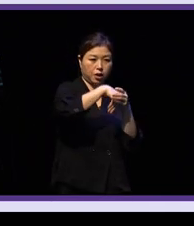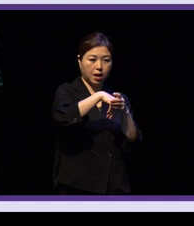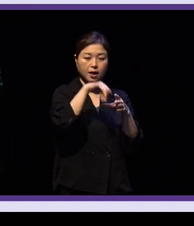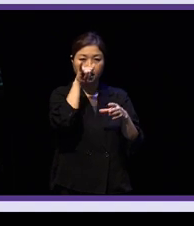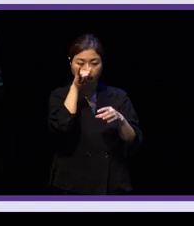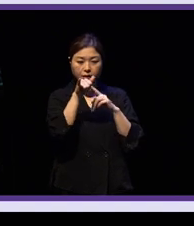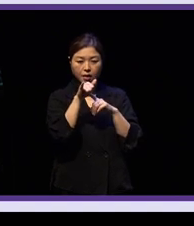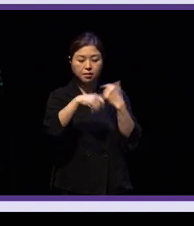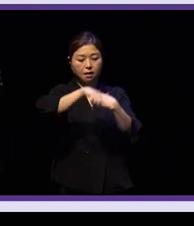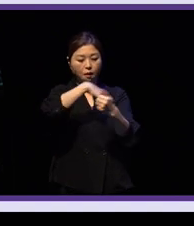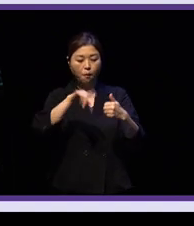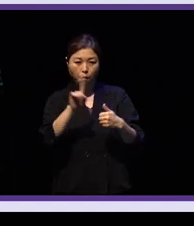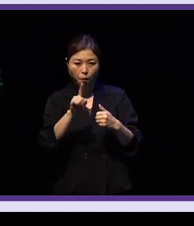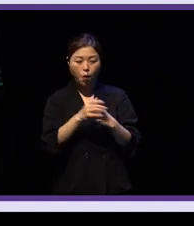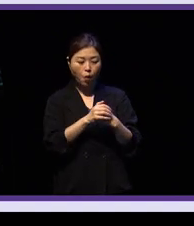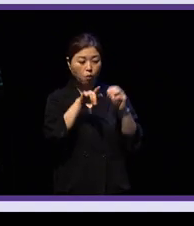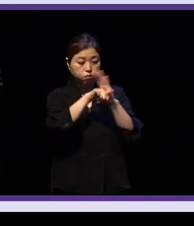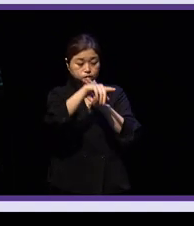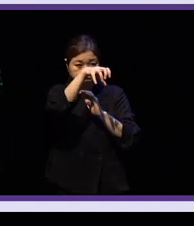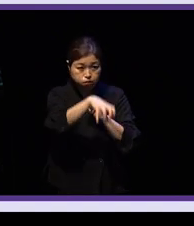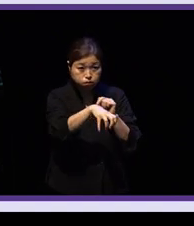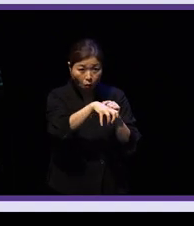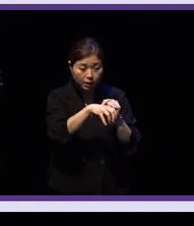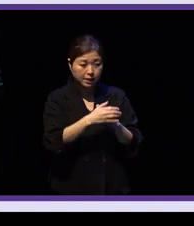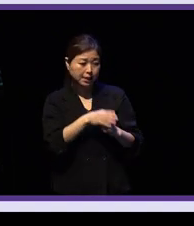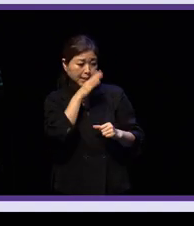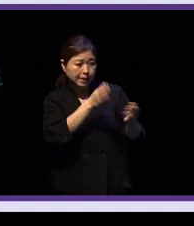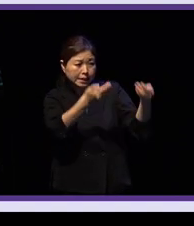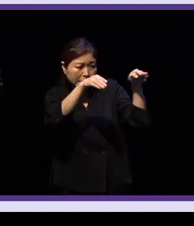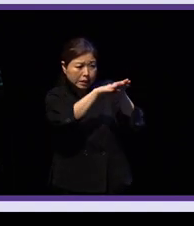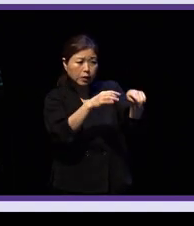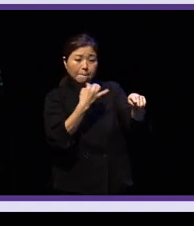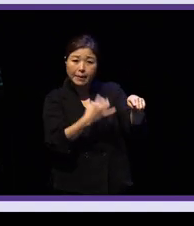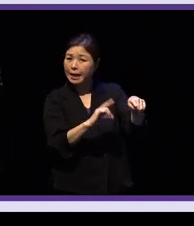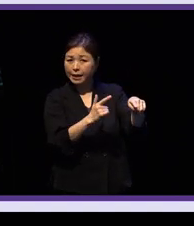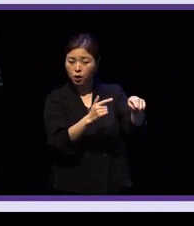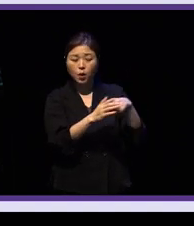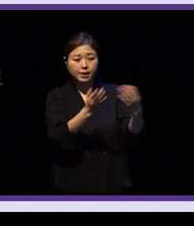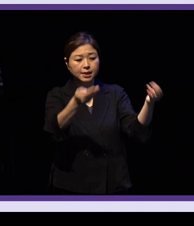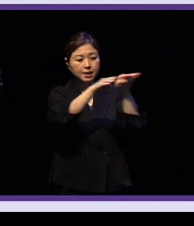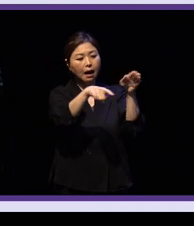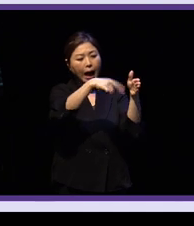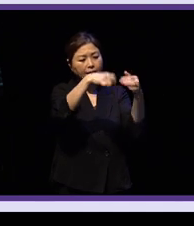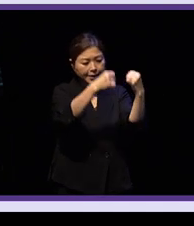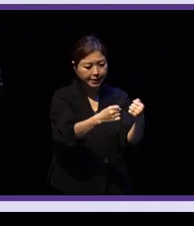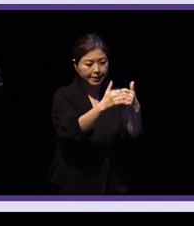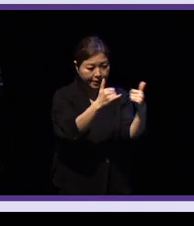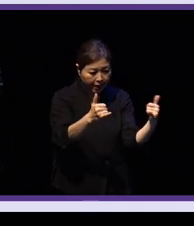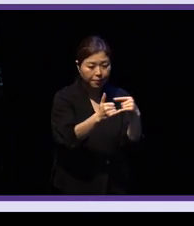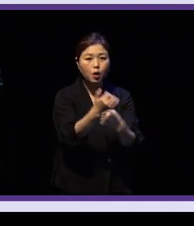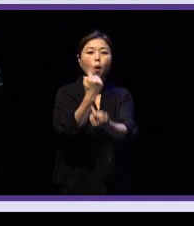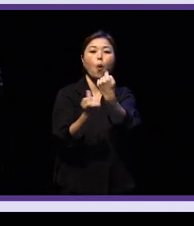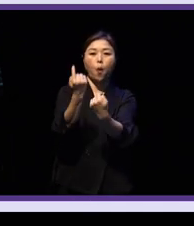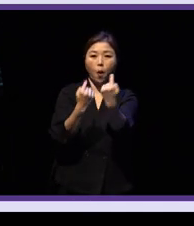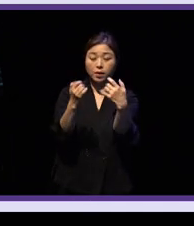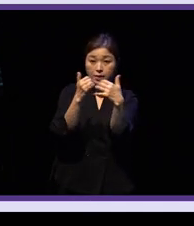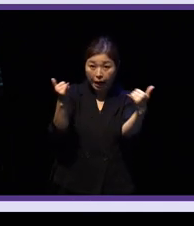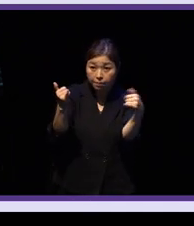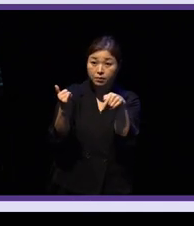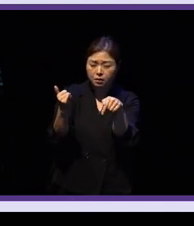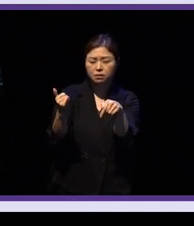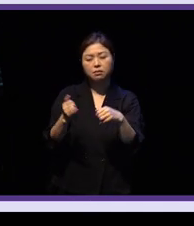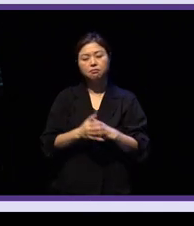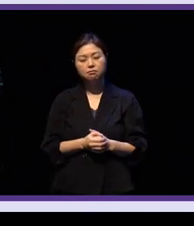추가를 하게 된 배경은 방문처가 실제 시설 중심이 아니라 시설을 거주하거나 이용하고 계시는 수혜자 입장